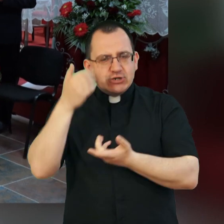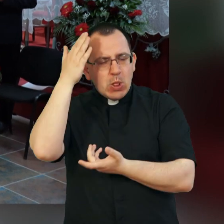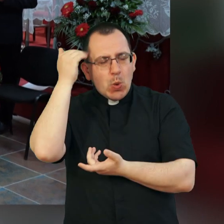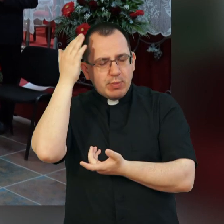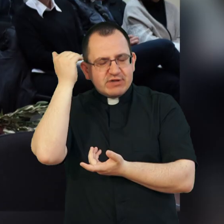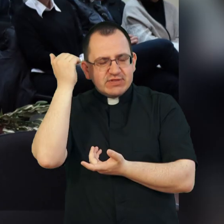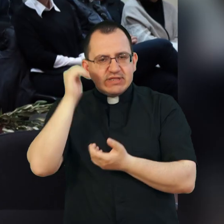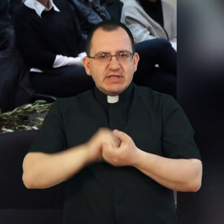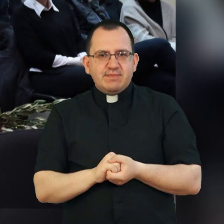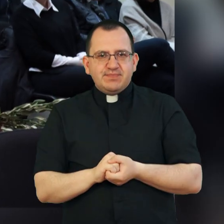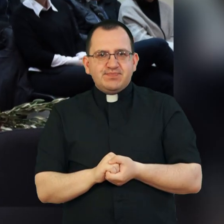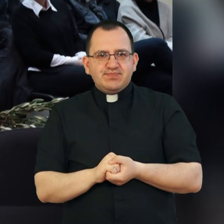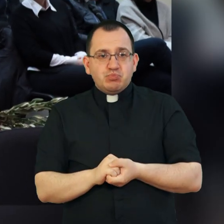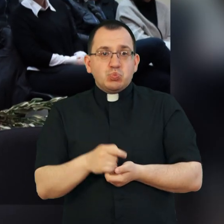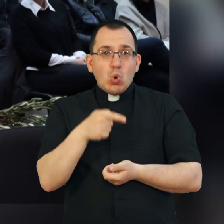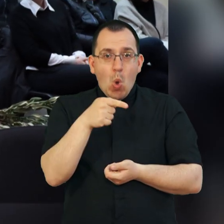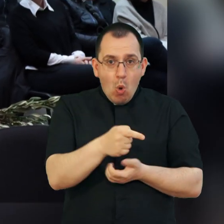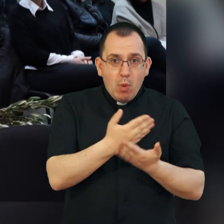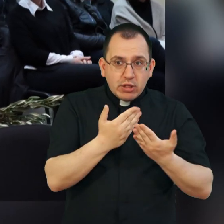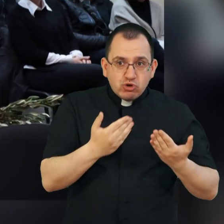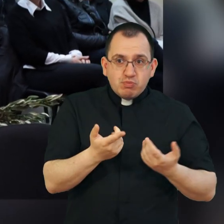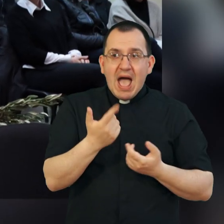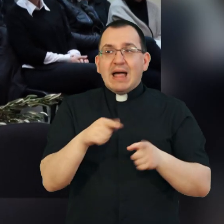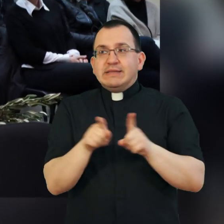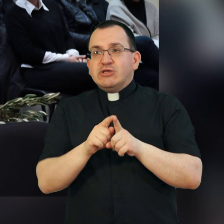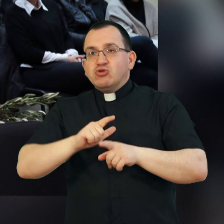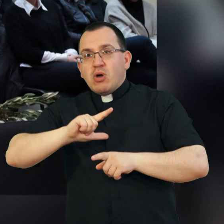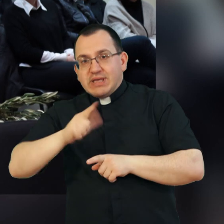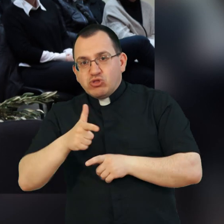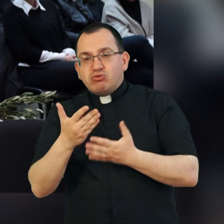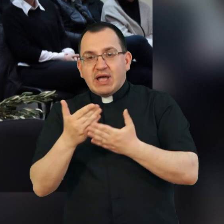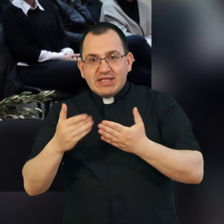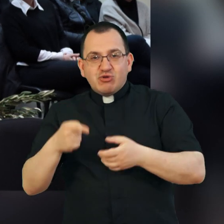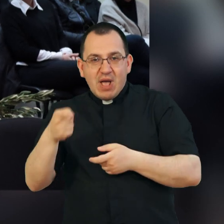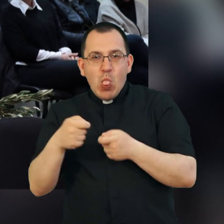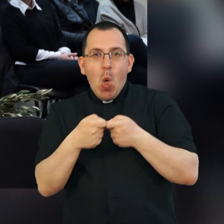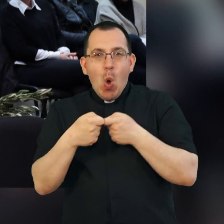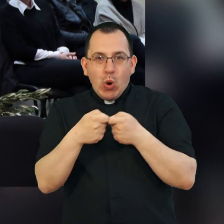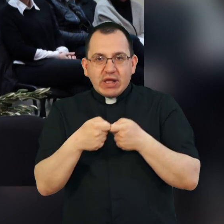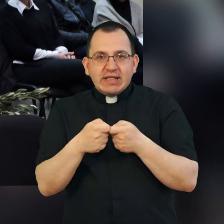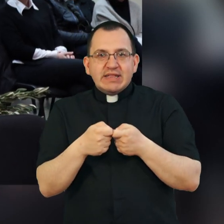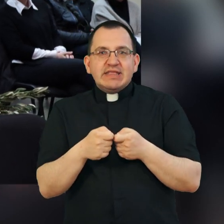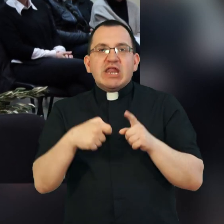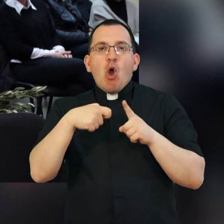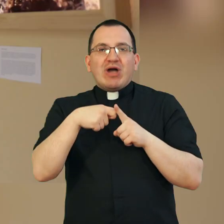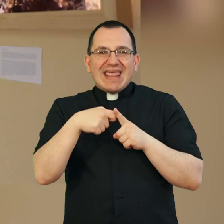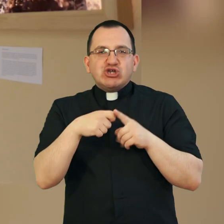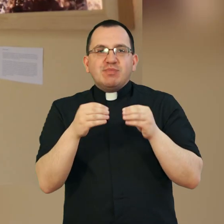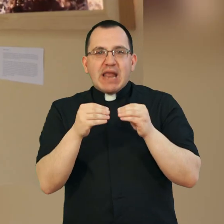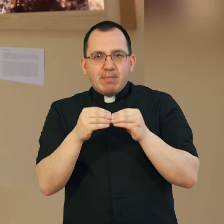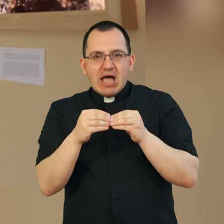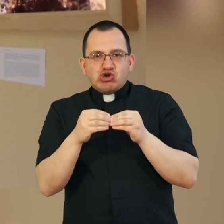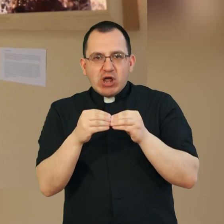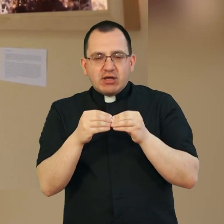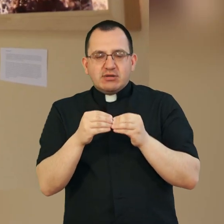Koprivnici. Ove, ali i brojne druge izložbe i programe inicirao je i organizirao župljanin Krešimir Blažek, koji,